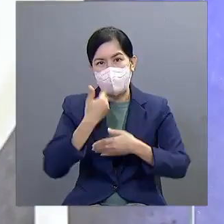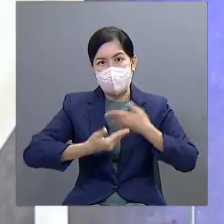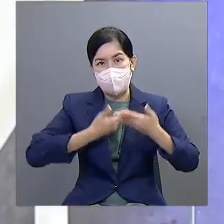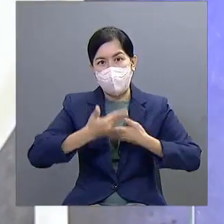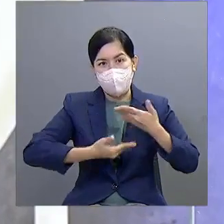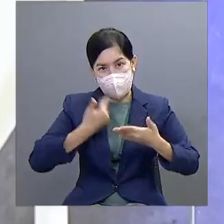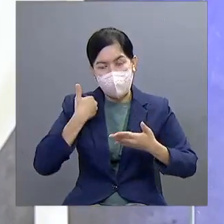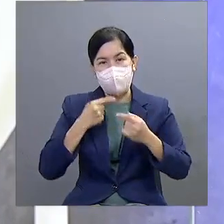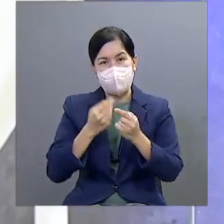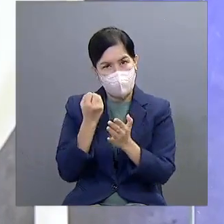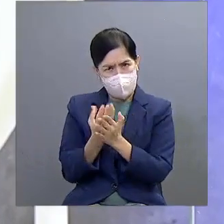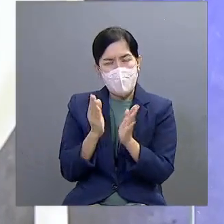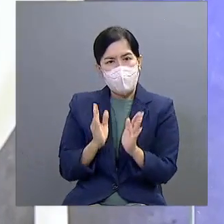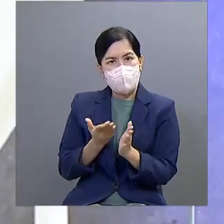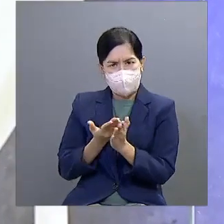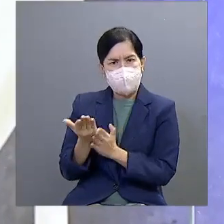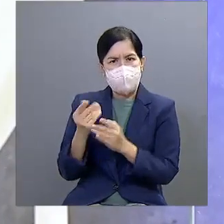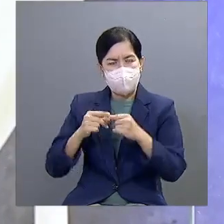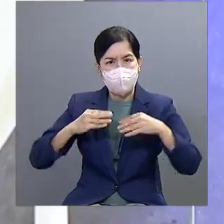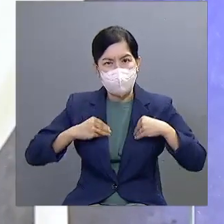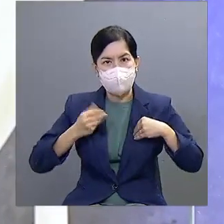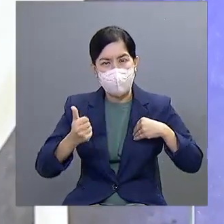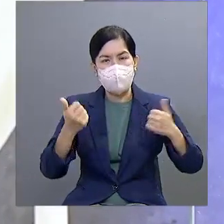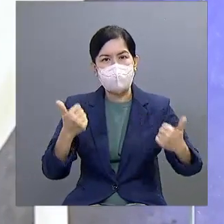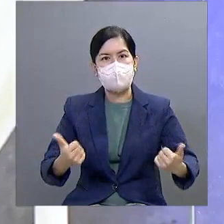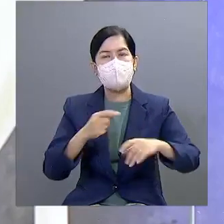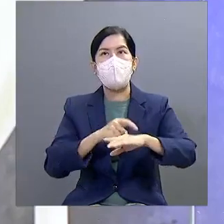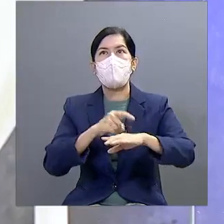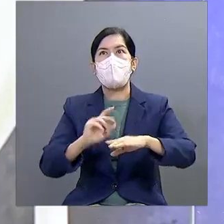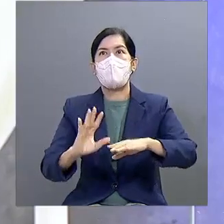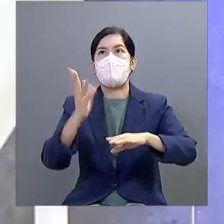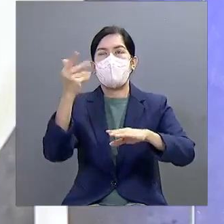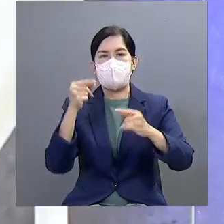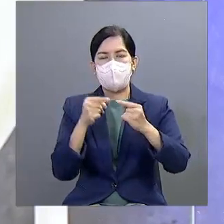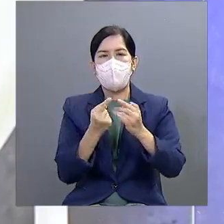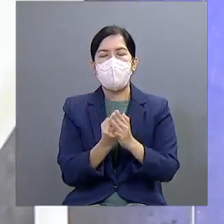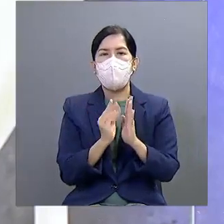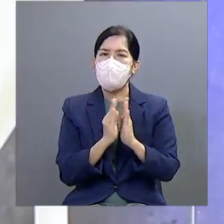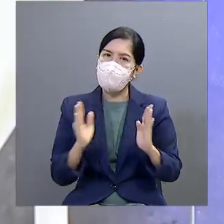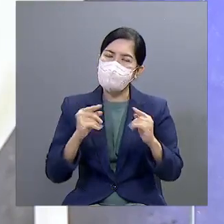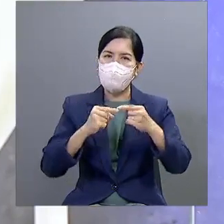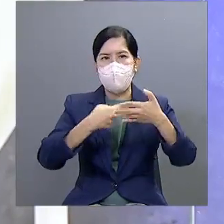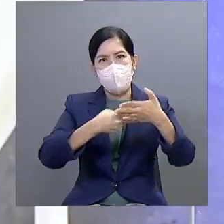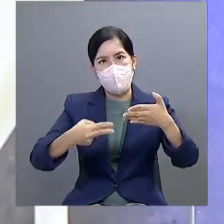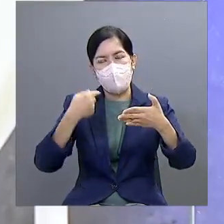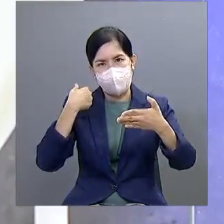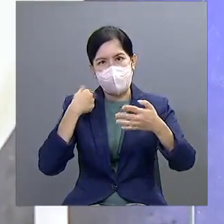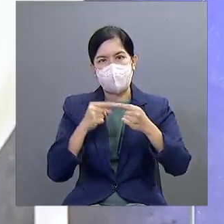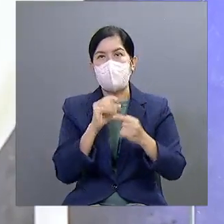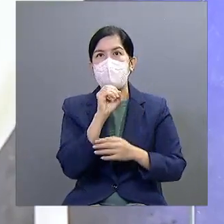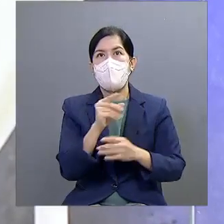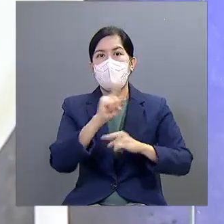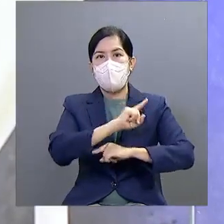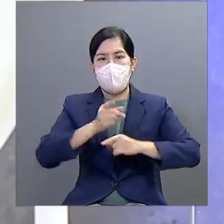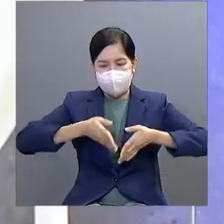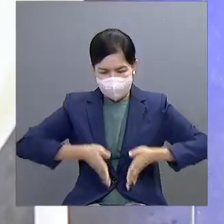พวกนี้นะครับคุณผู้ชมครับวันนี้หมดเวลาของเรา3คนแล้วนะครับทุกข้อความที่ส่งกันมาวันนี้มันเกิดพี่น้ำตาลด้วยนะแฮปปี้เบิร์ธเดย์พี่น้ำตาลแฟน